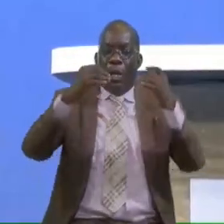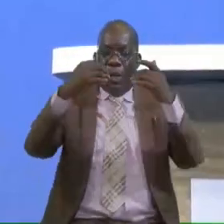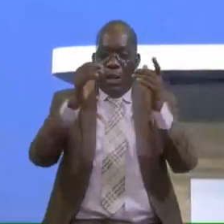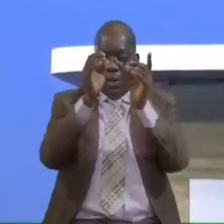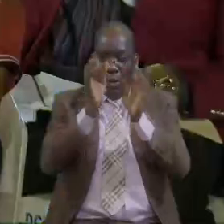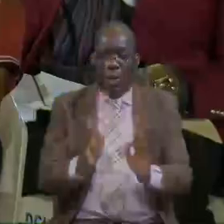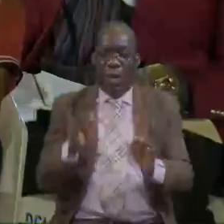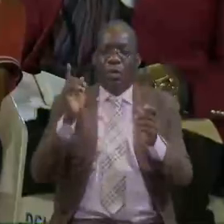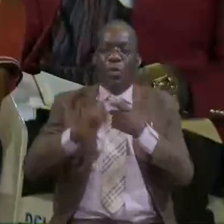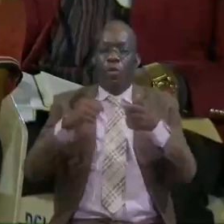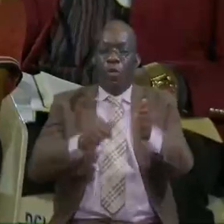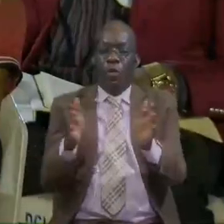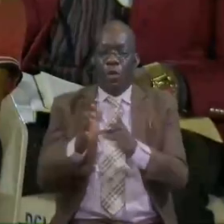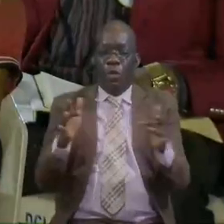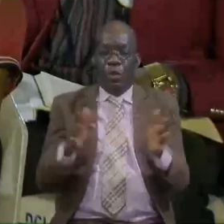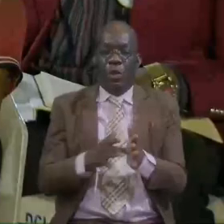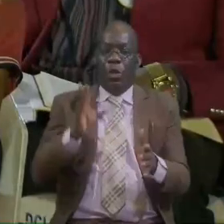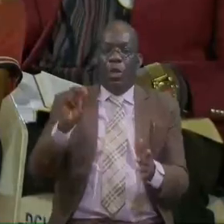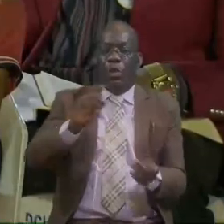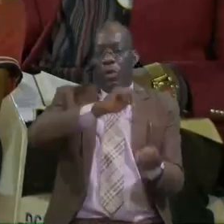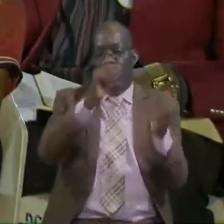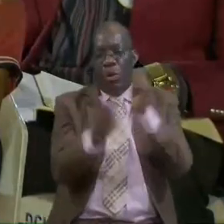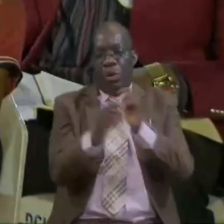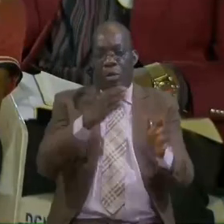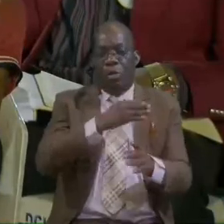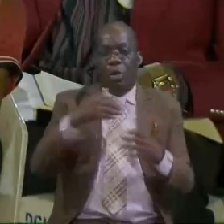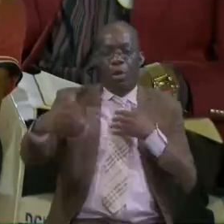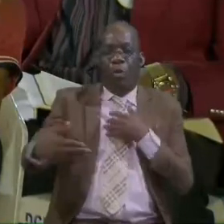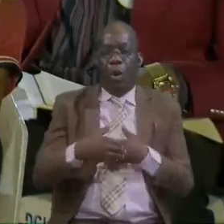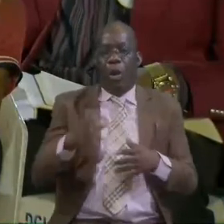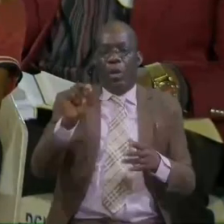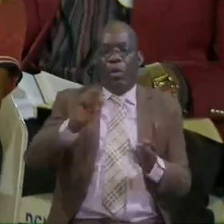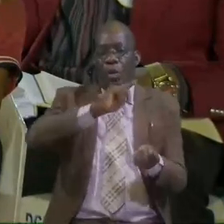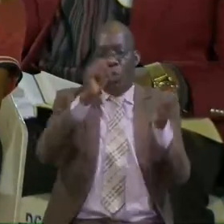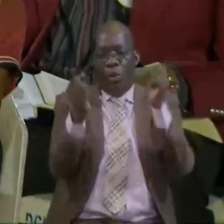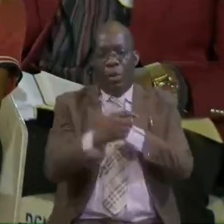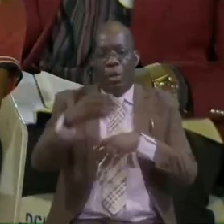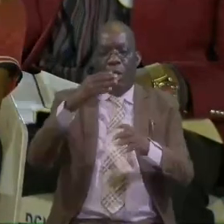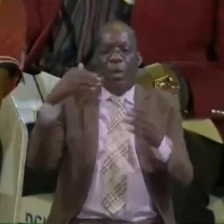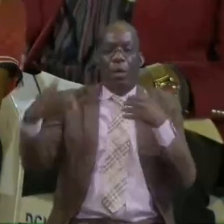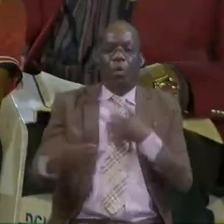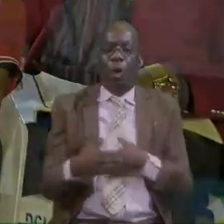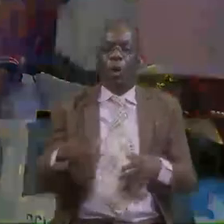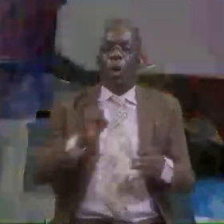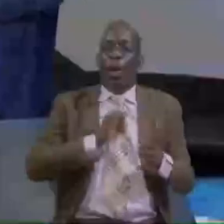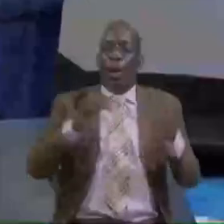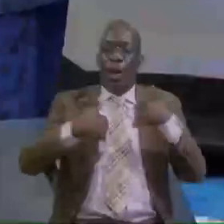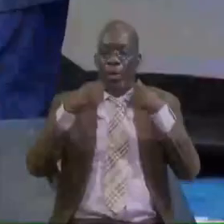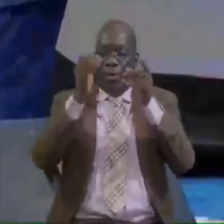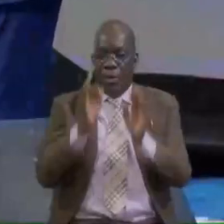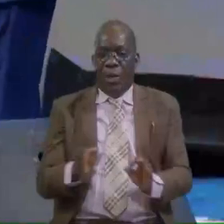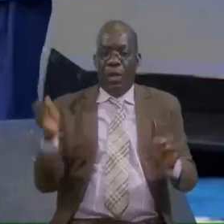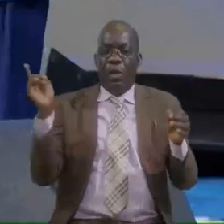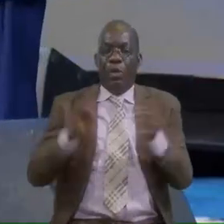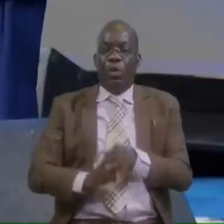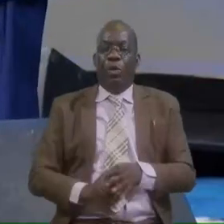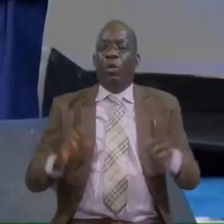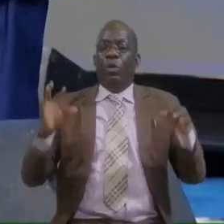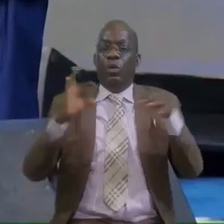retour, point de retour. J'ai décidé d'être réconcilié à Dieu à travers